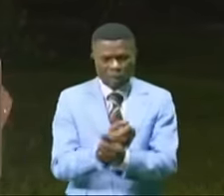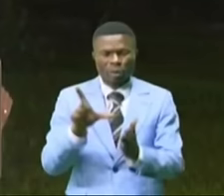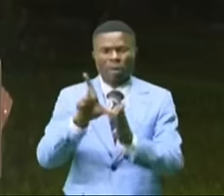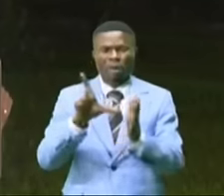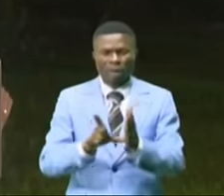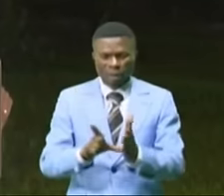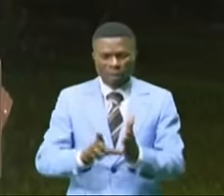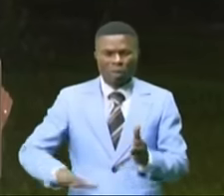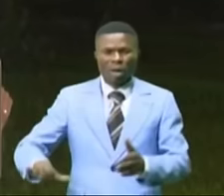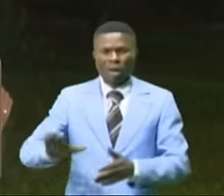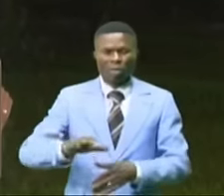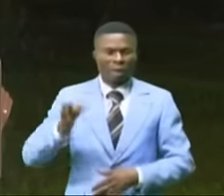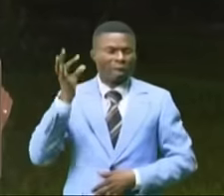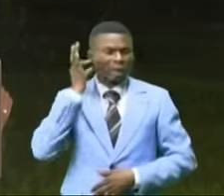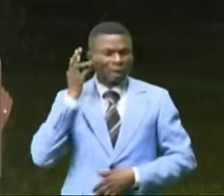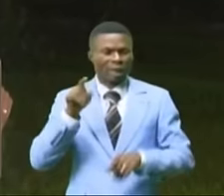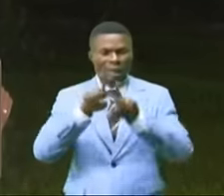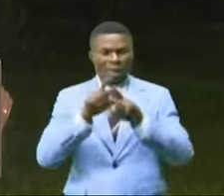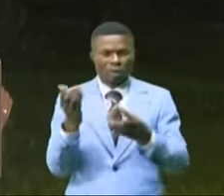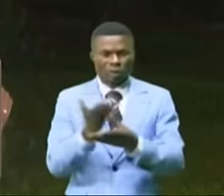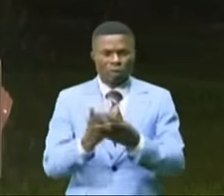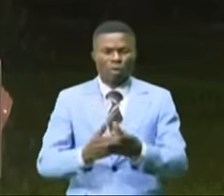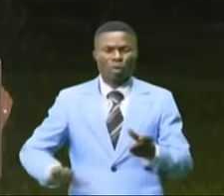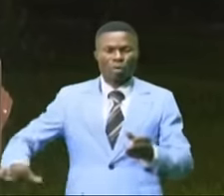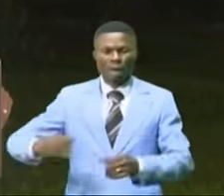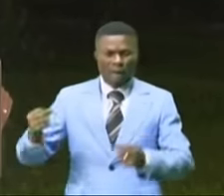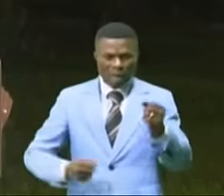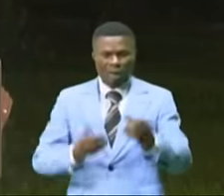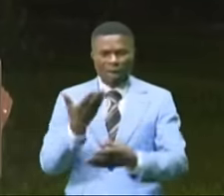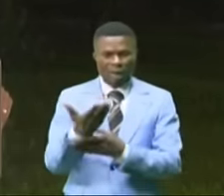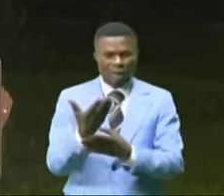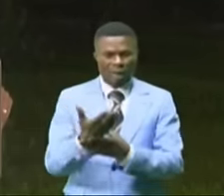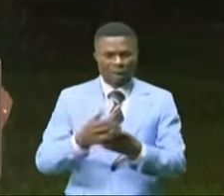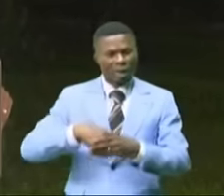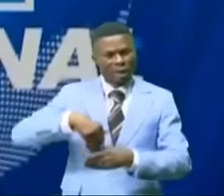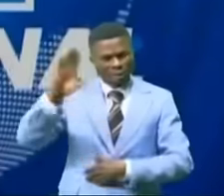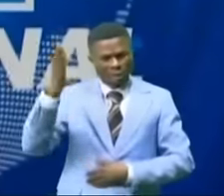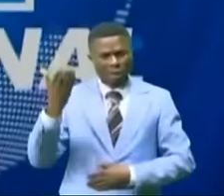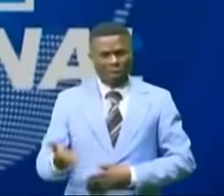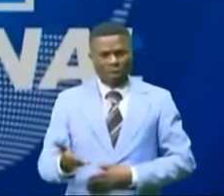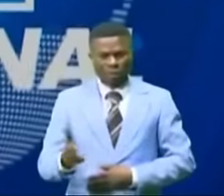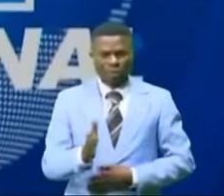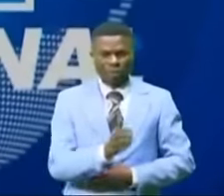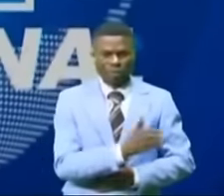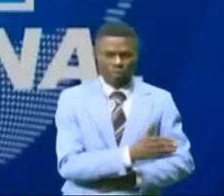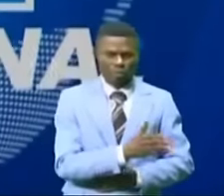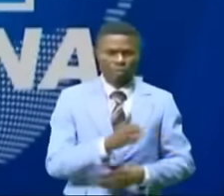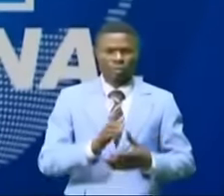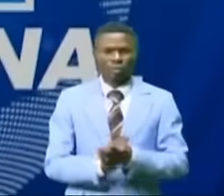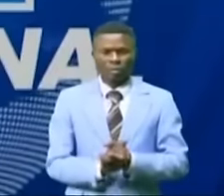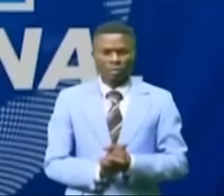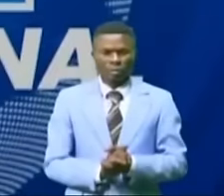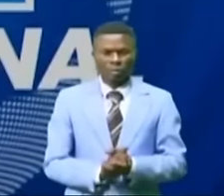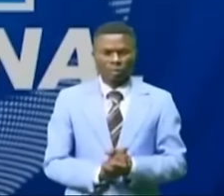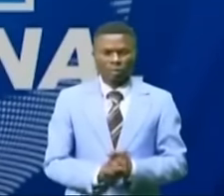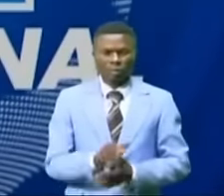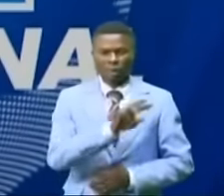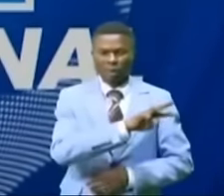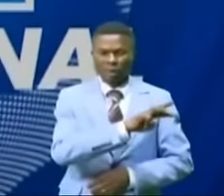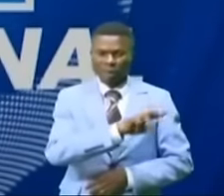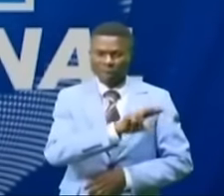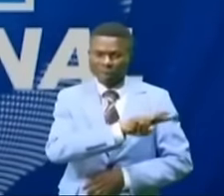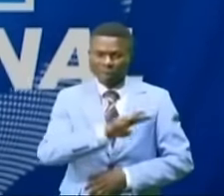processus de Nairobi et de la feuille de route de Luanda qui exigent leur cantonnement. Plus de